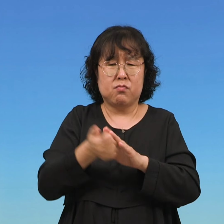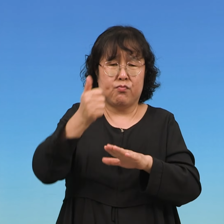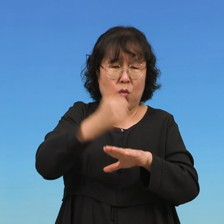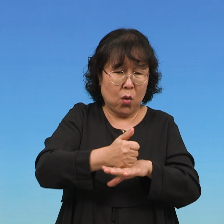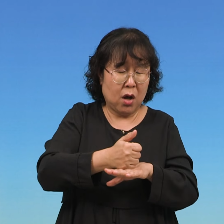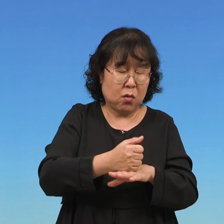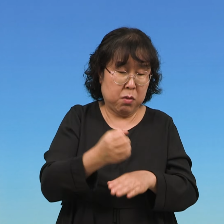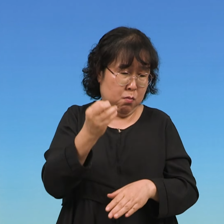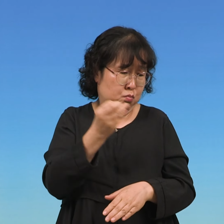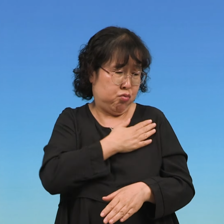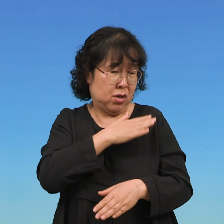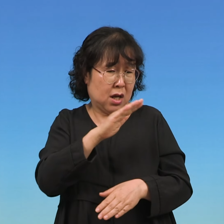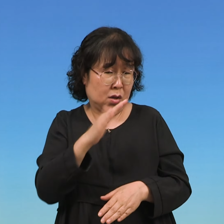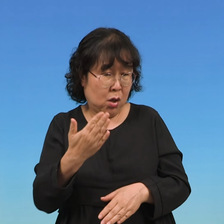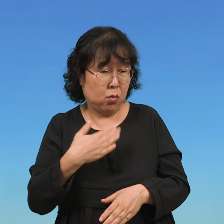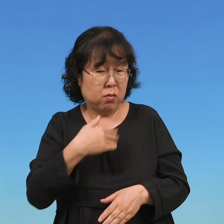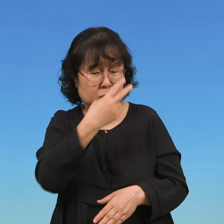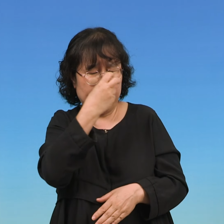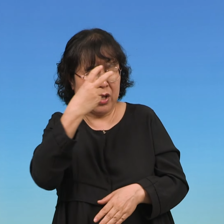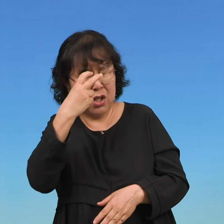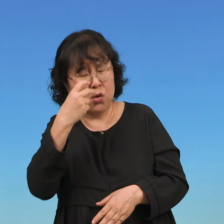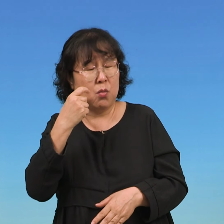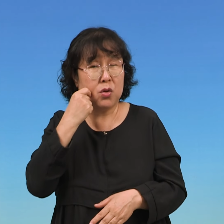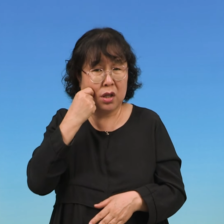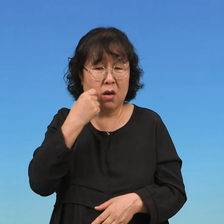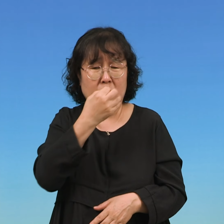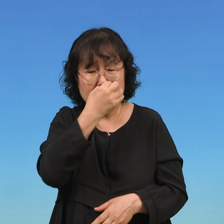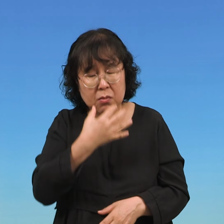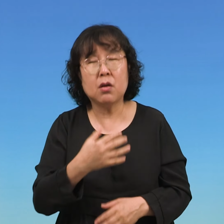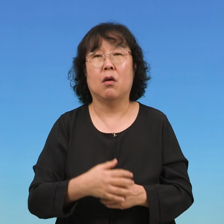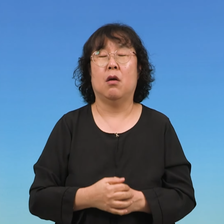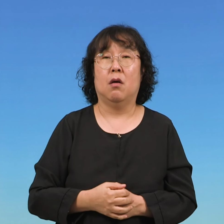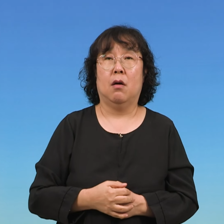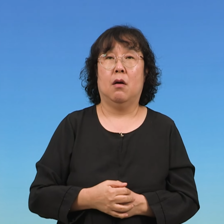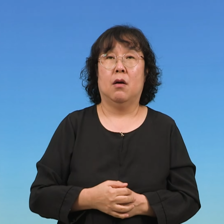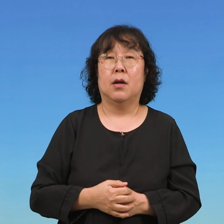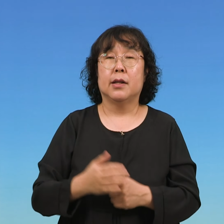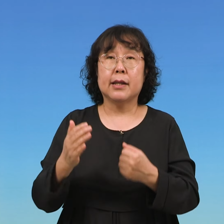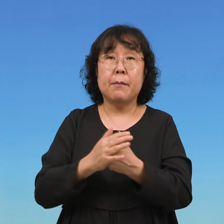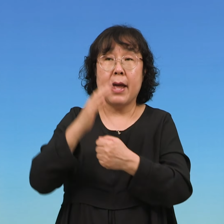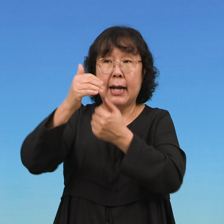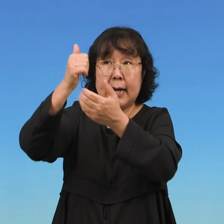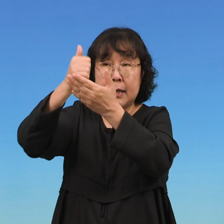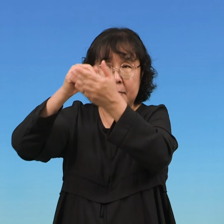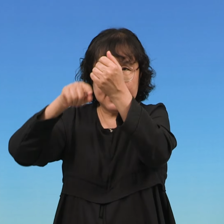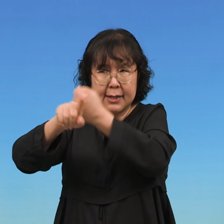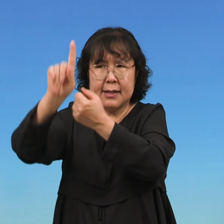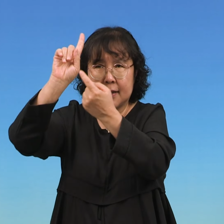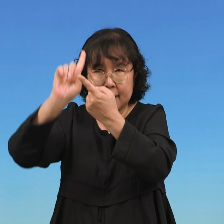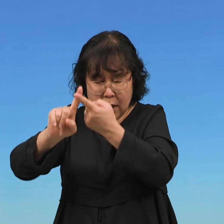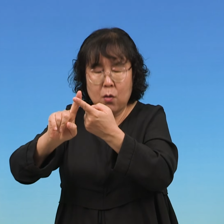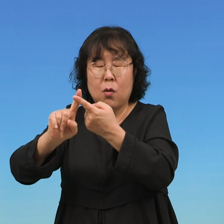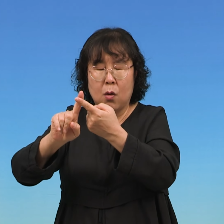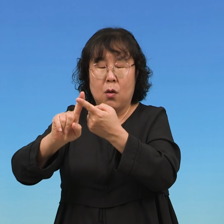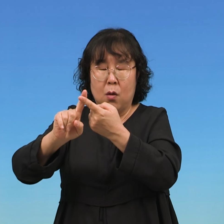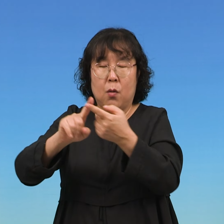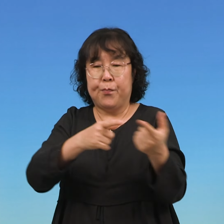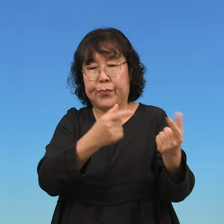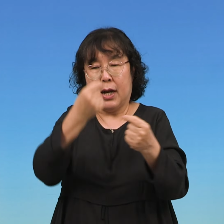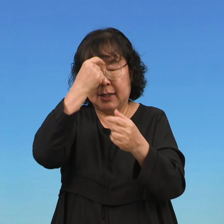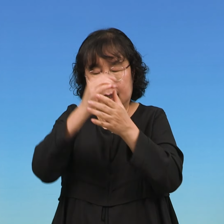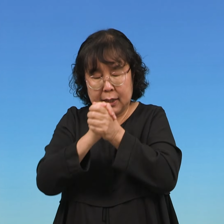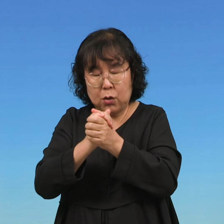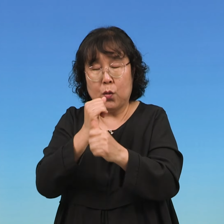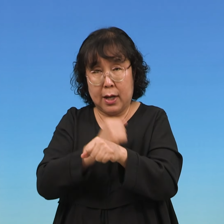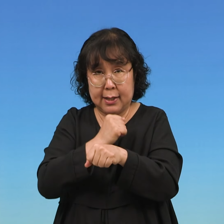계속 성공하고 누렸는데 그 불면증이 왜 찾아오는지 모르겠습니다 하나님 앞에이 원리를 따라서 같이 기도하기 원합니다 주님